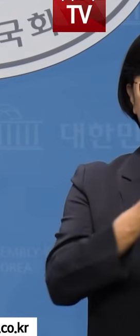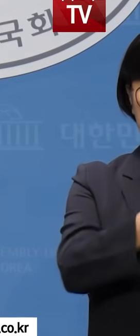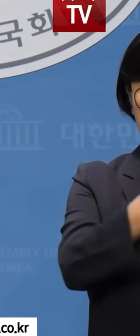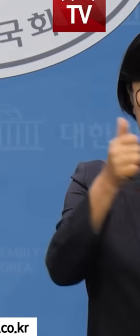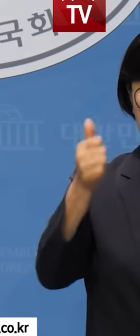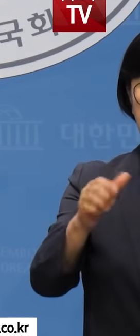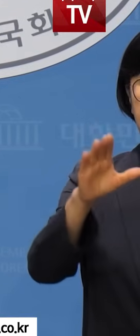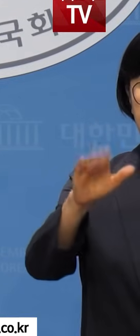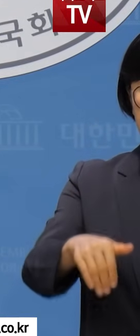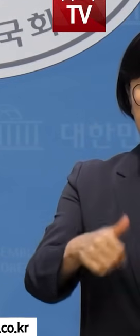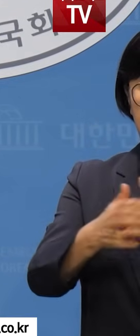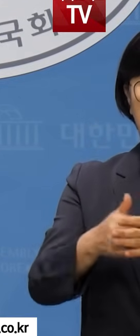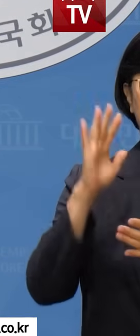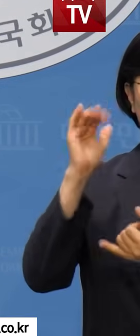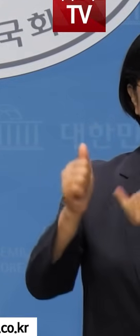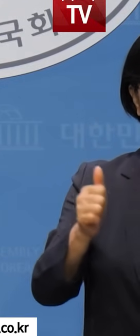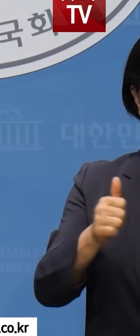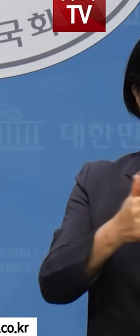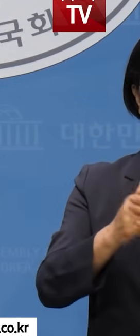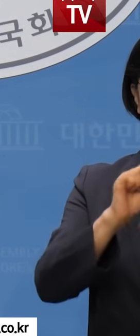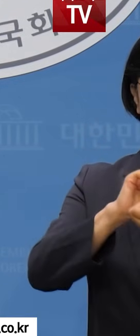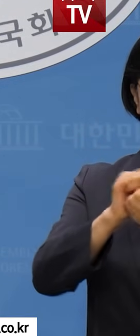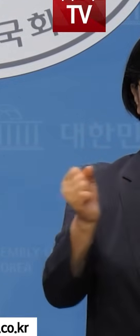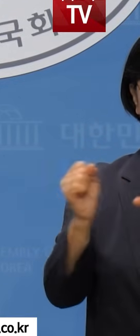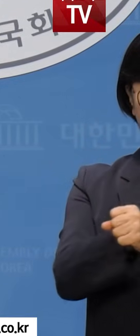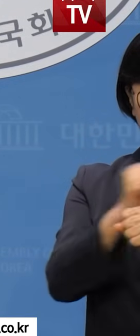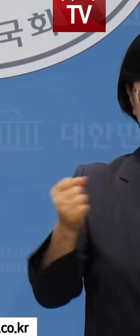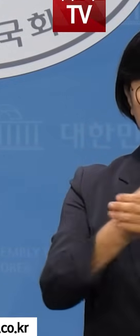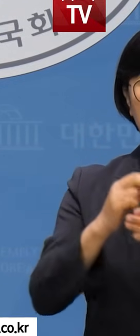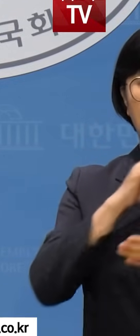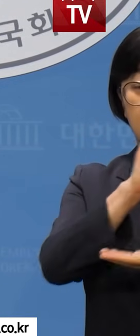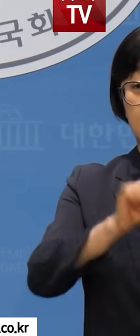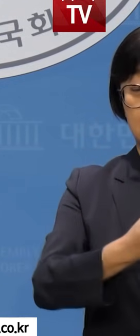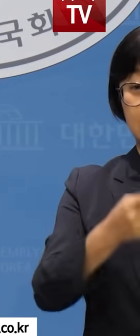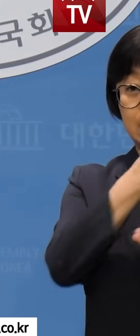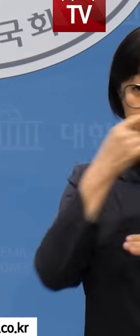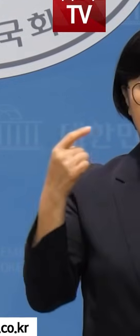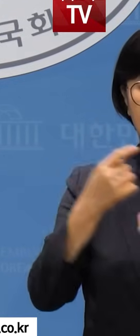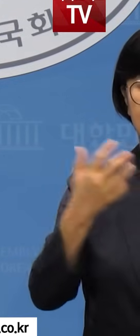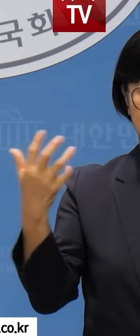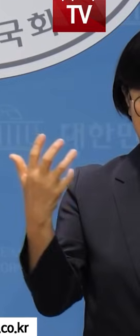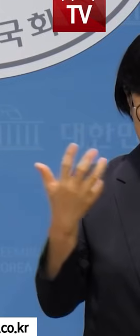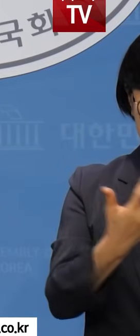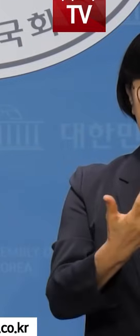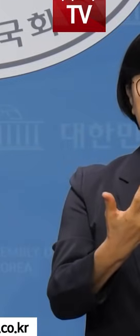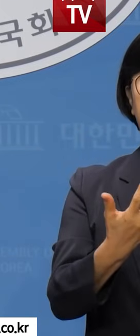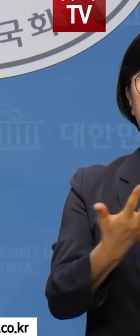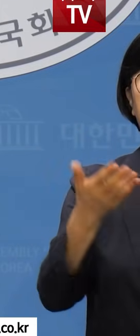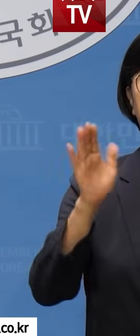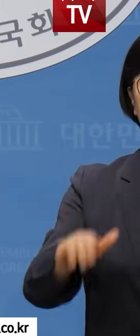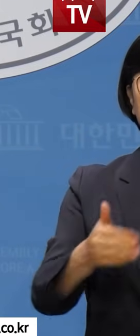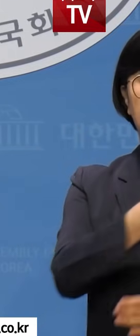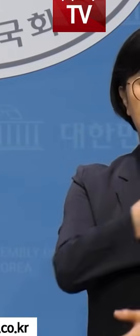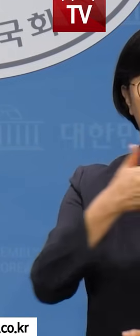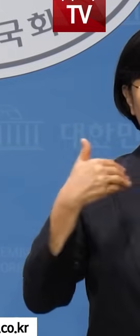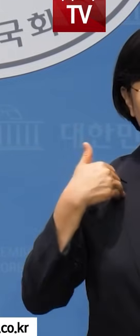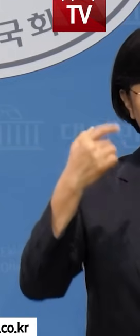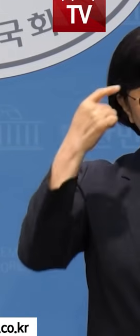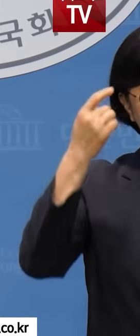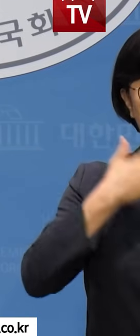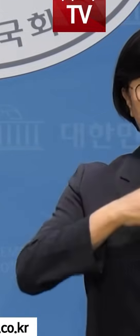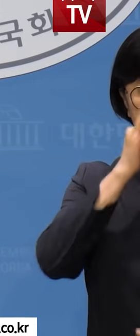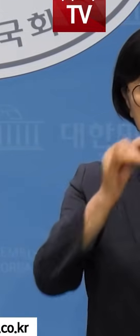재판 과정에서 김건희 여사의 주가 조작 혐의가 드러나고 증거들이 넘쳐나고 있습니다. 이를 충분히